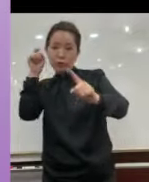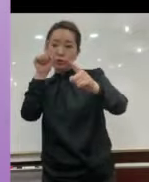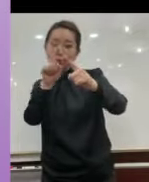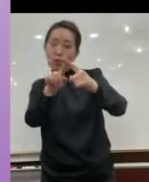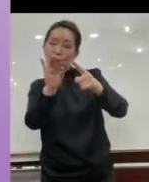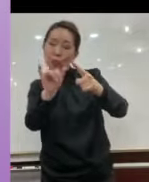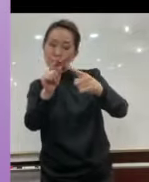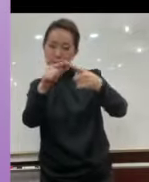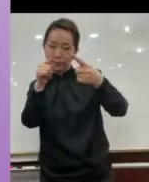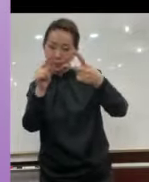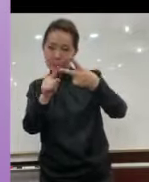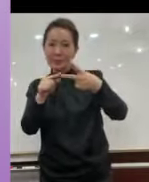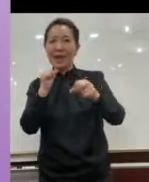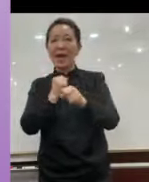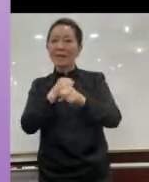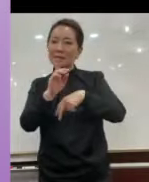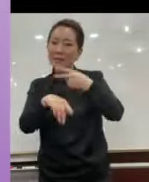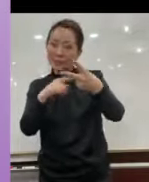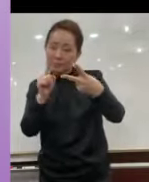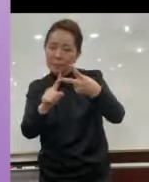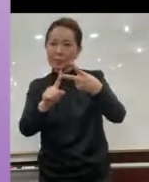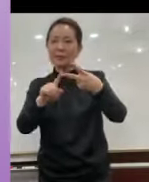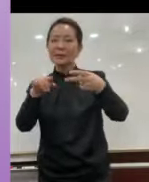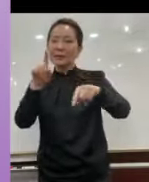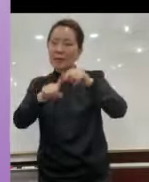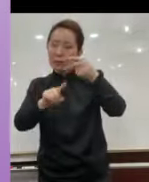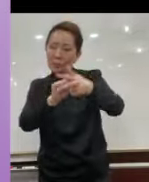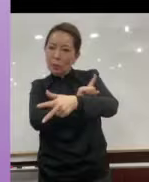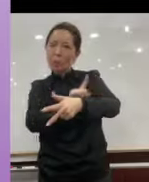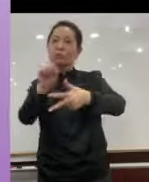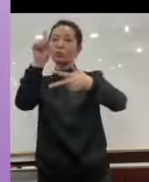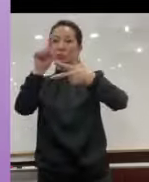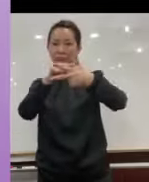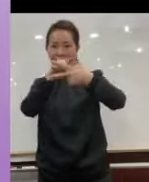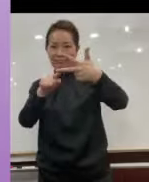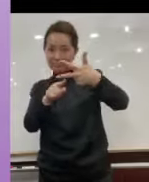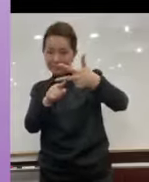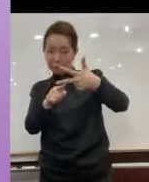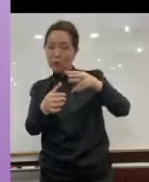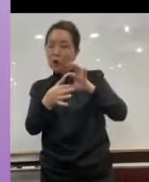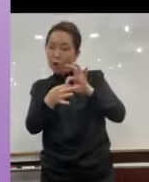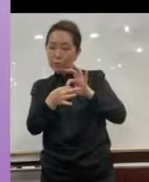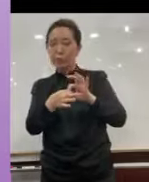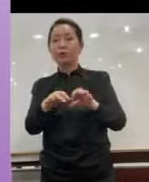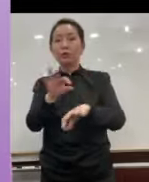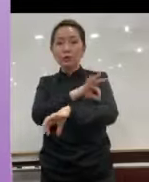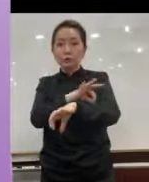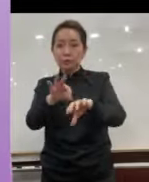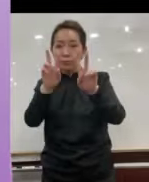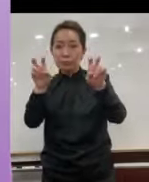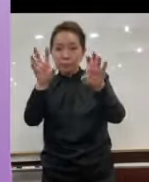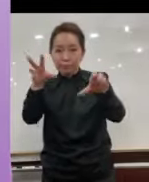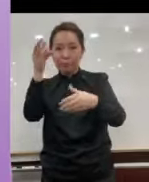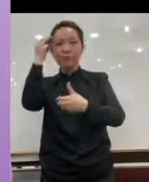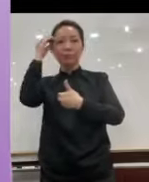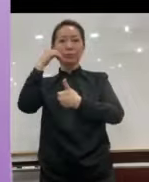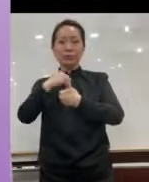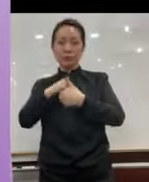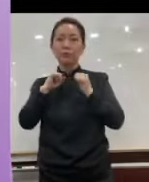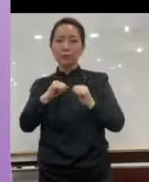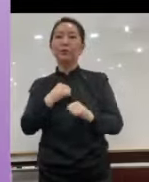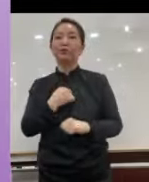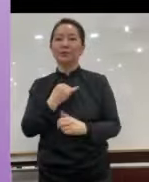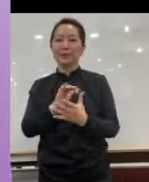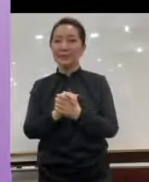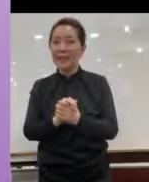вэ? Ямар одоо үр дүнд хүрэхийг зорьж энэ үйл ажиллагааг явуулж байгаа төсөл вэ гэдэг талаар та бүхэн тодорхой ойлголттой болох